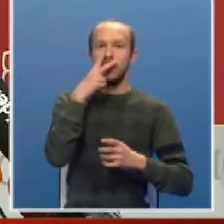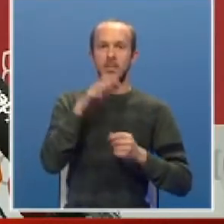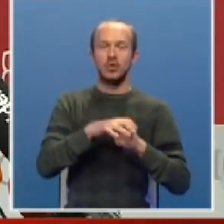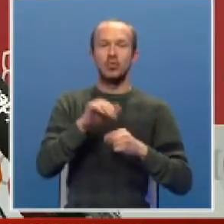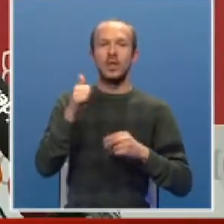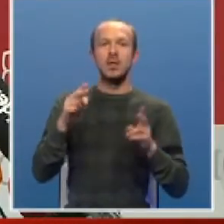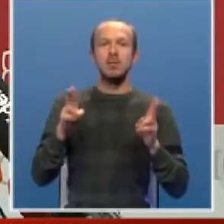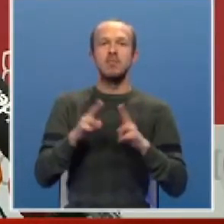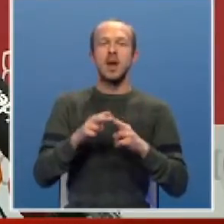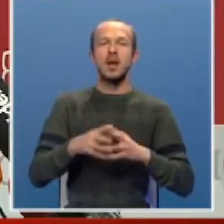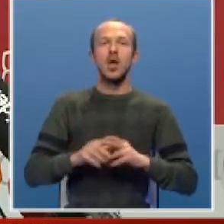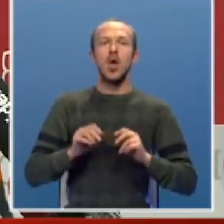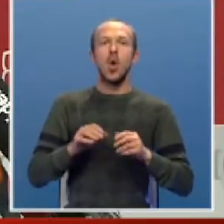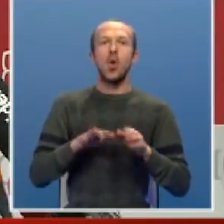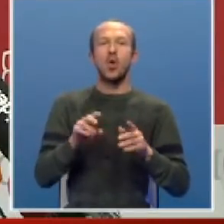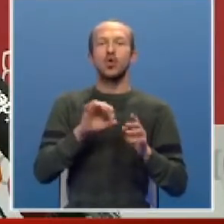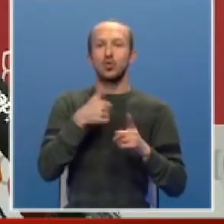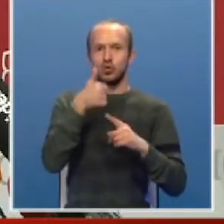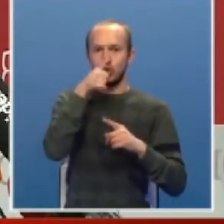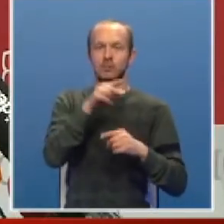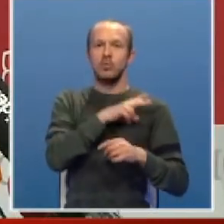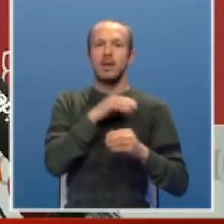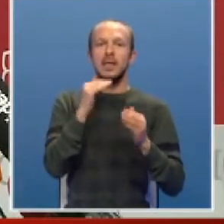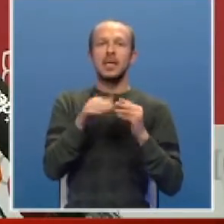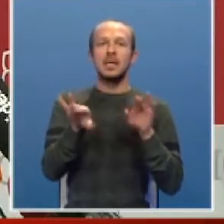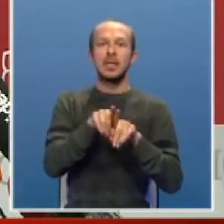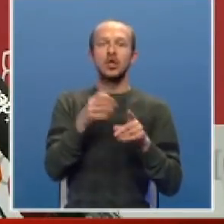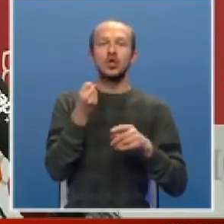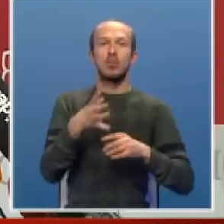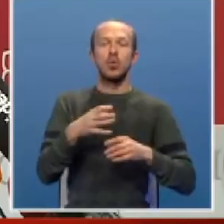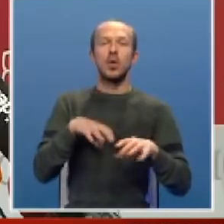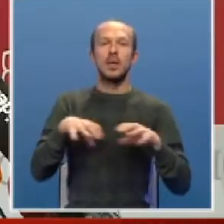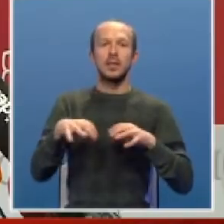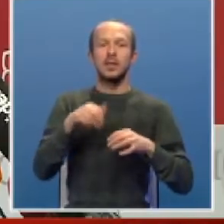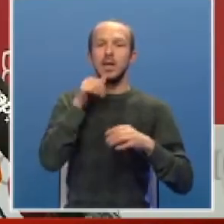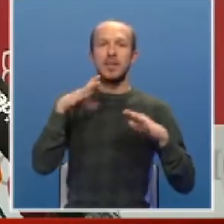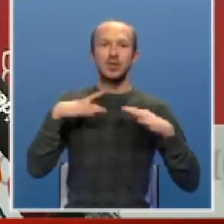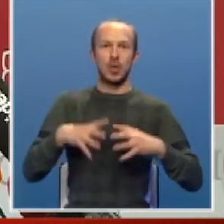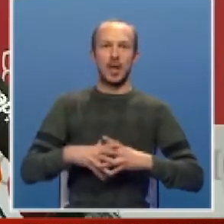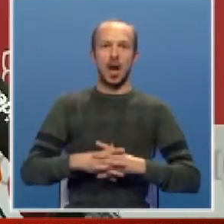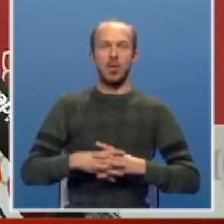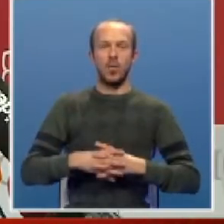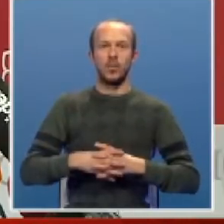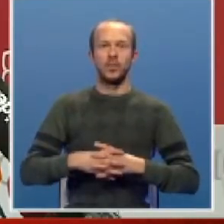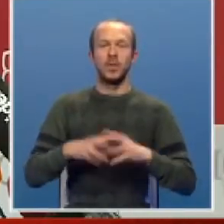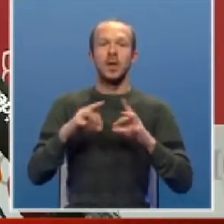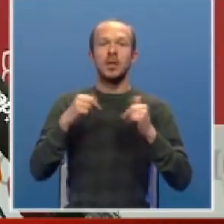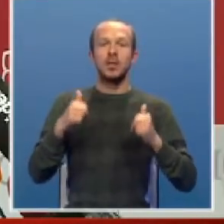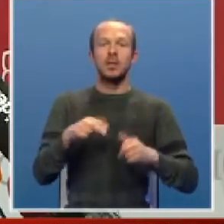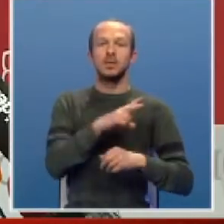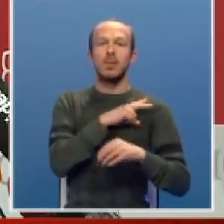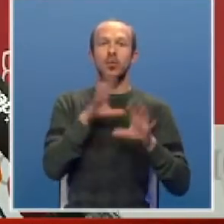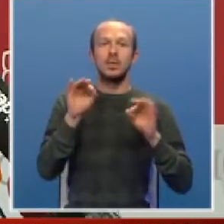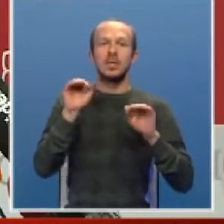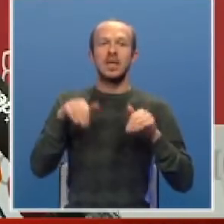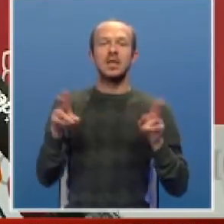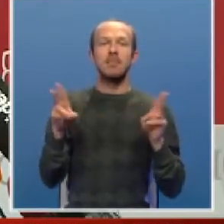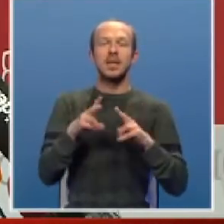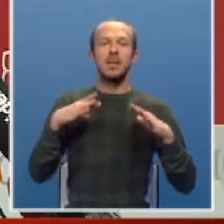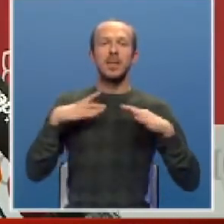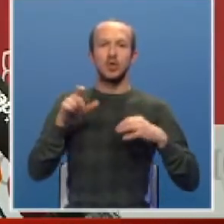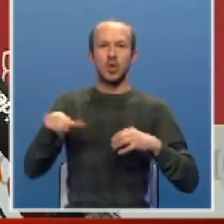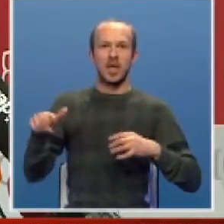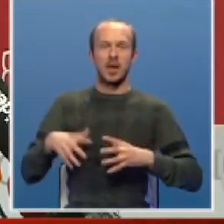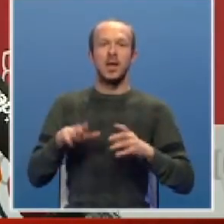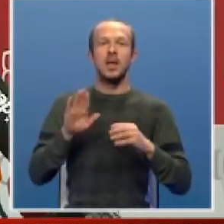jedan mali otklon od toga, gotovo smo imali identičan broj radnika i penzionera, a danas imamo 10.000 manje